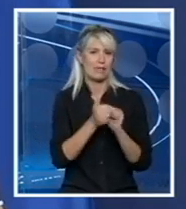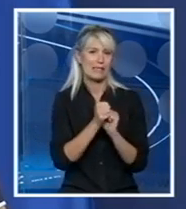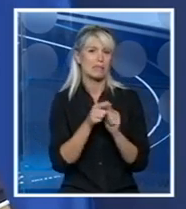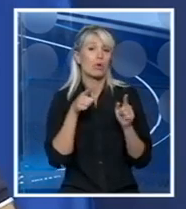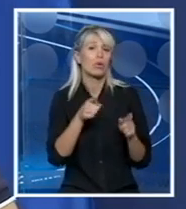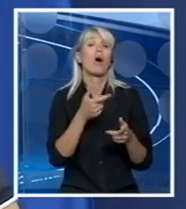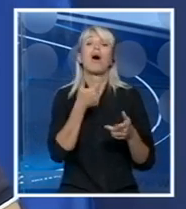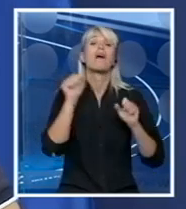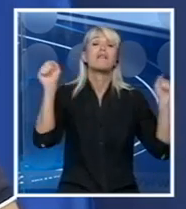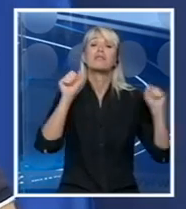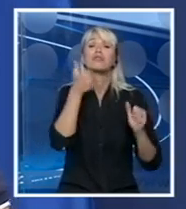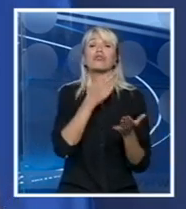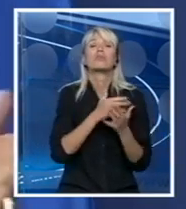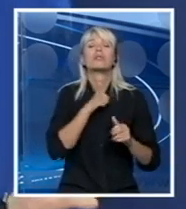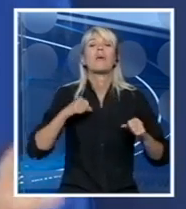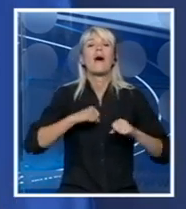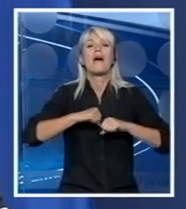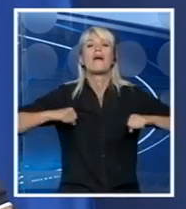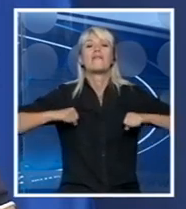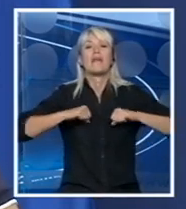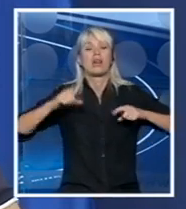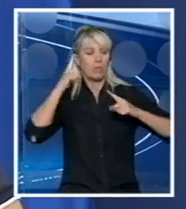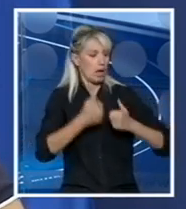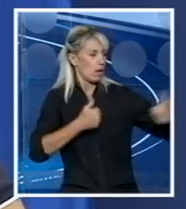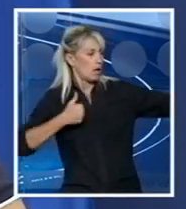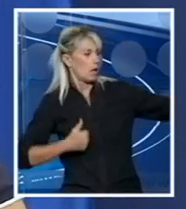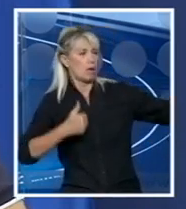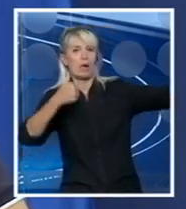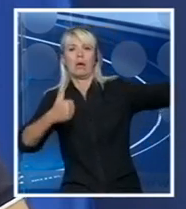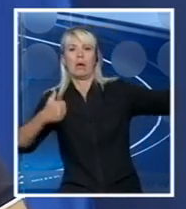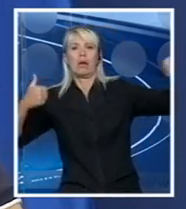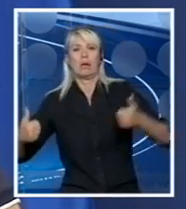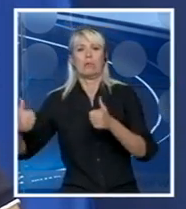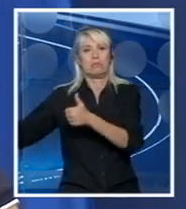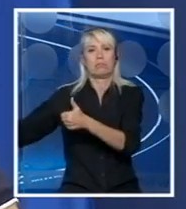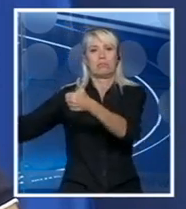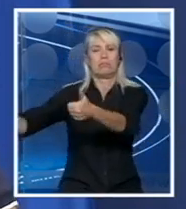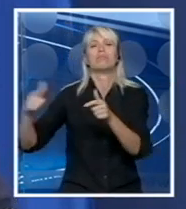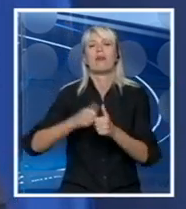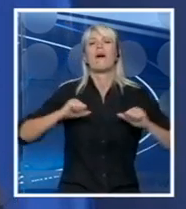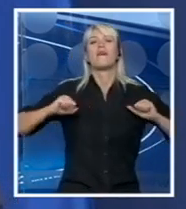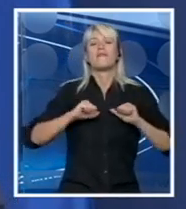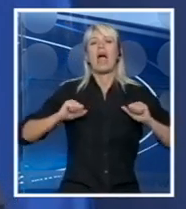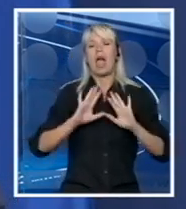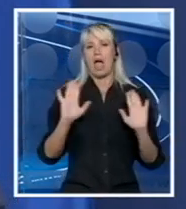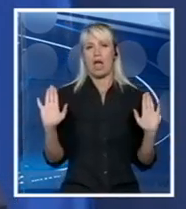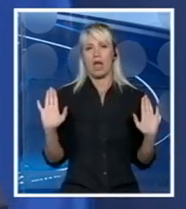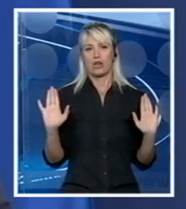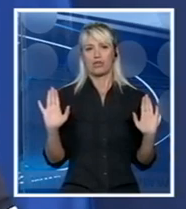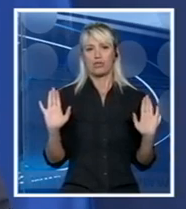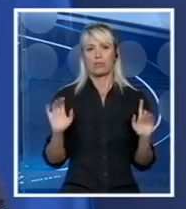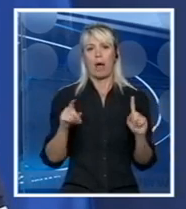biti vežbanje na distanci. U toku, normalno govorimo, samo za period kad je